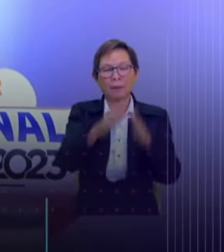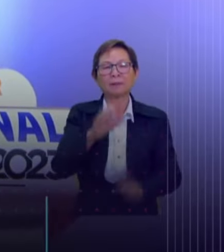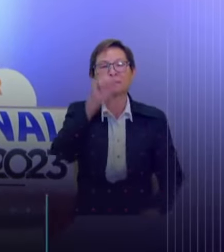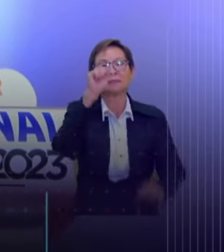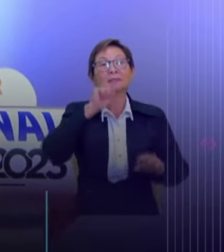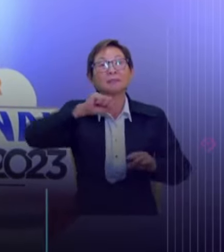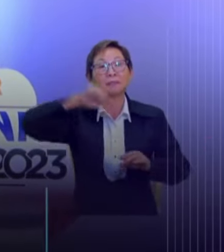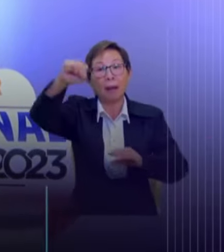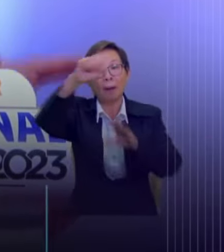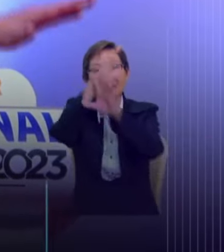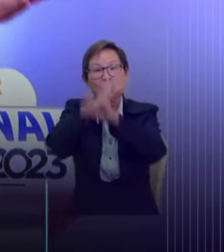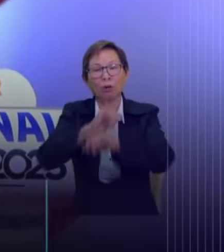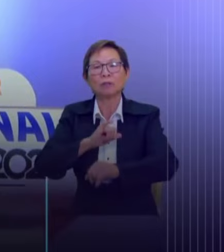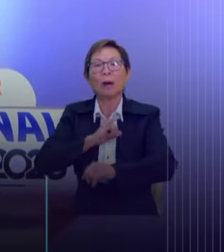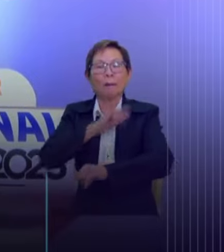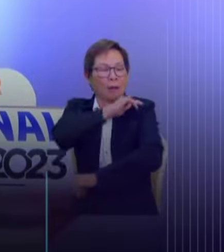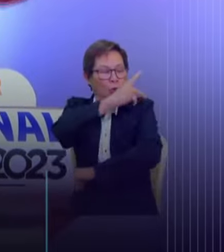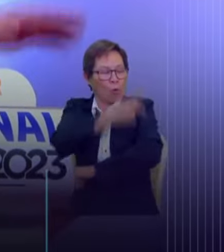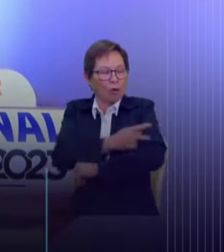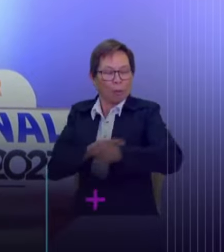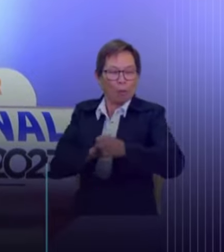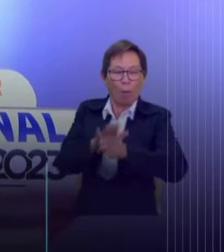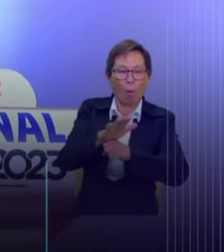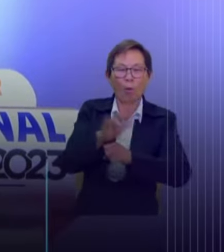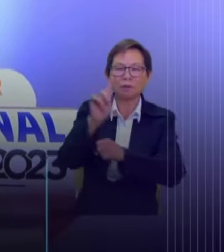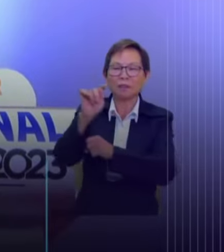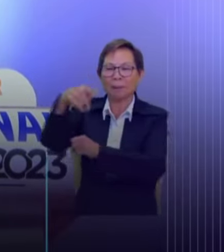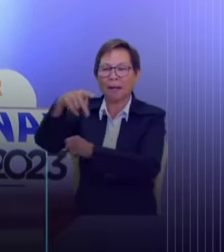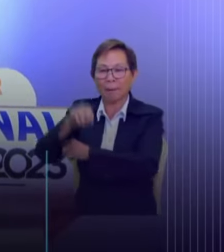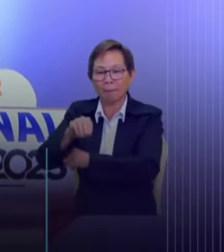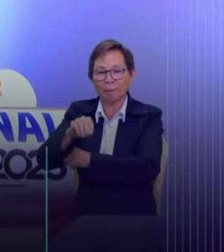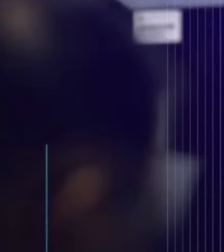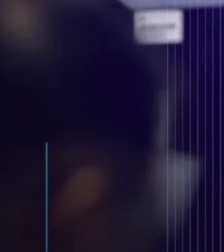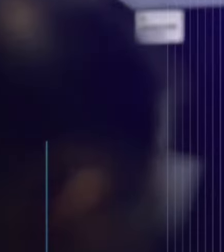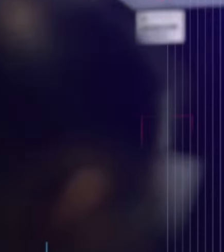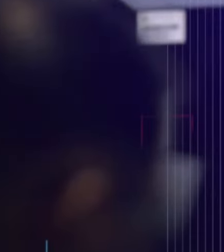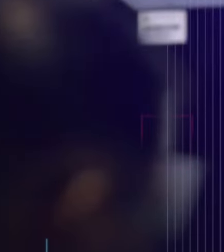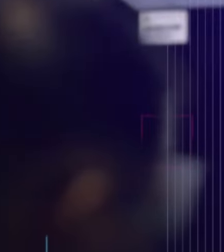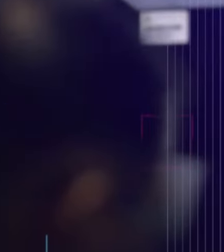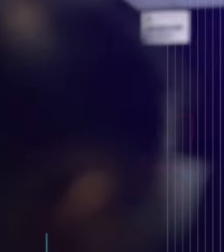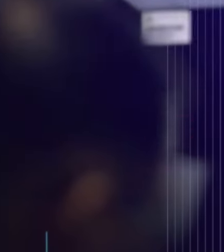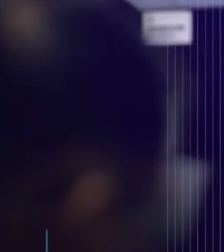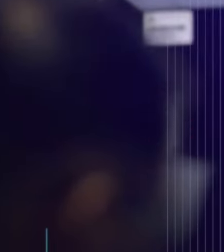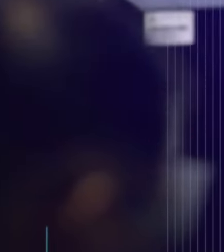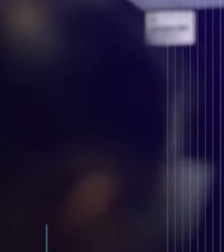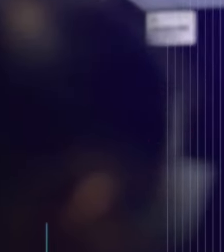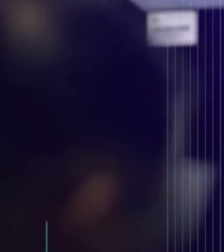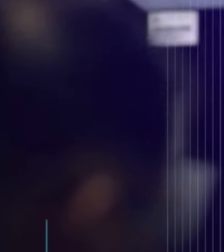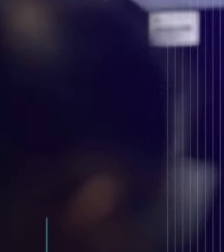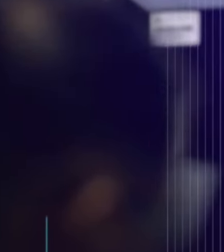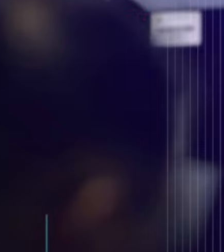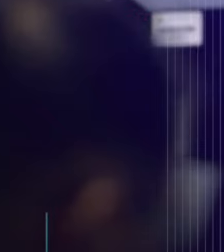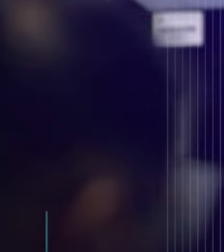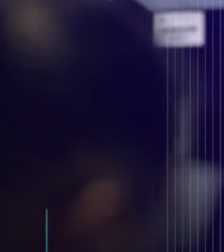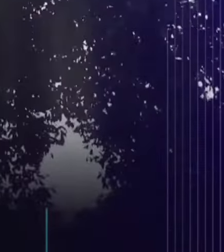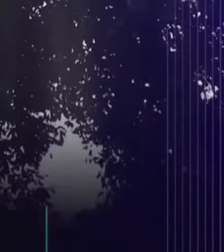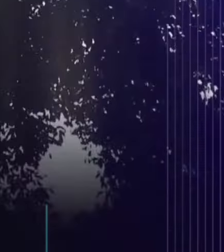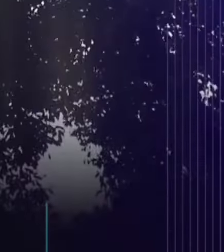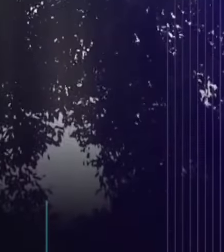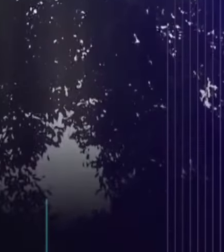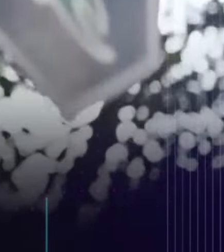Sarawak dan beri mandat penuh kepada TPM Datuk Seri Fadilah. Ambil bidang kuasa